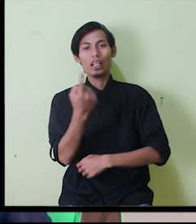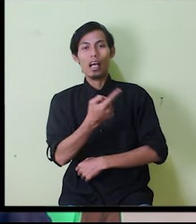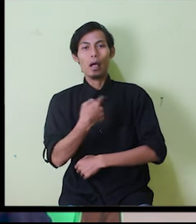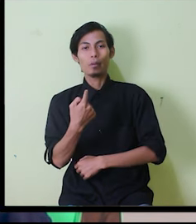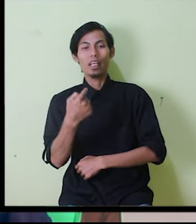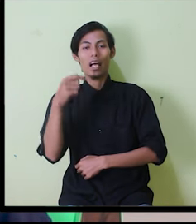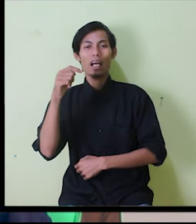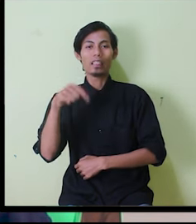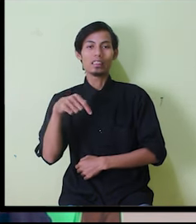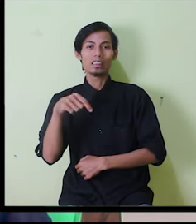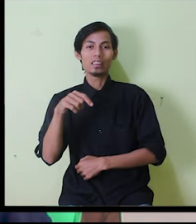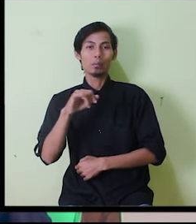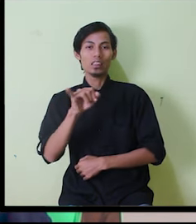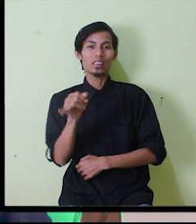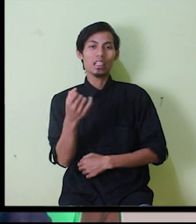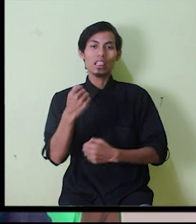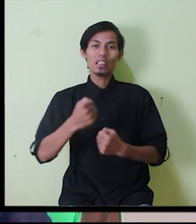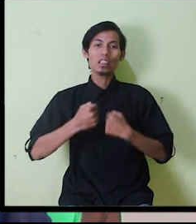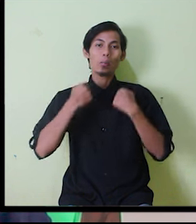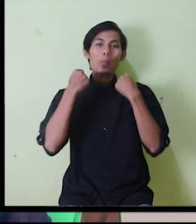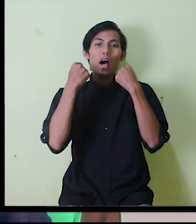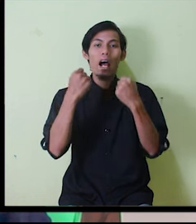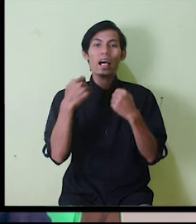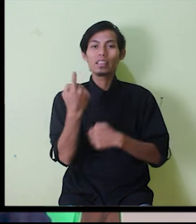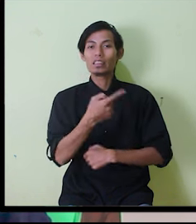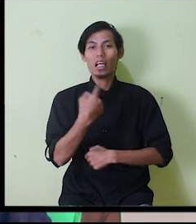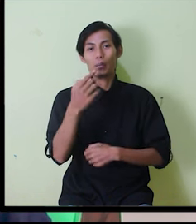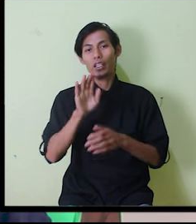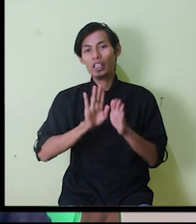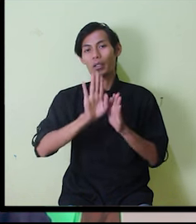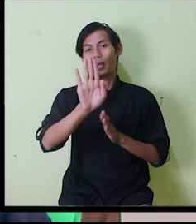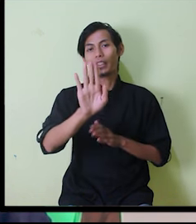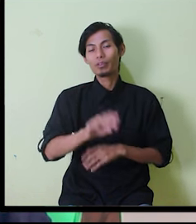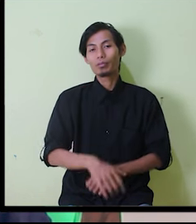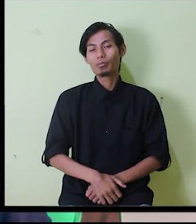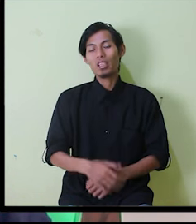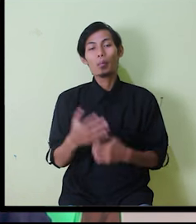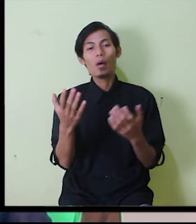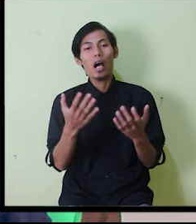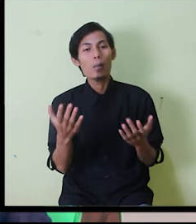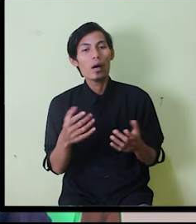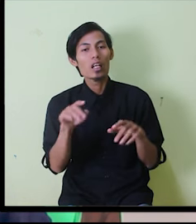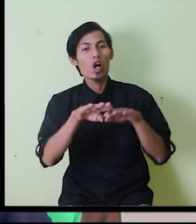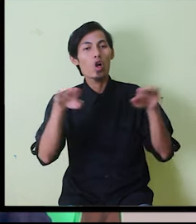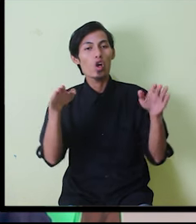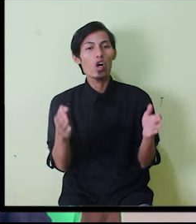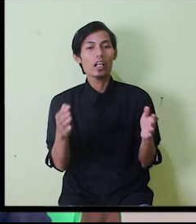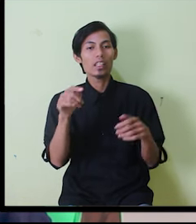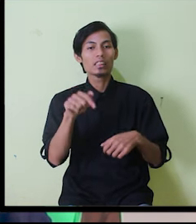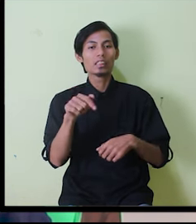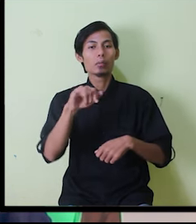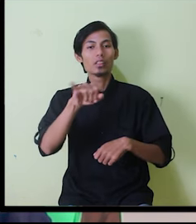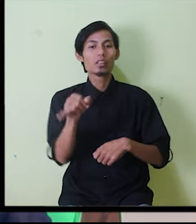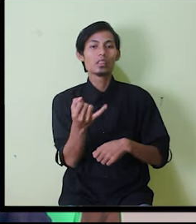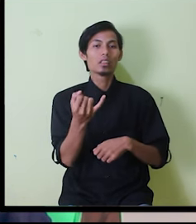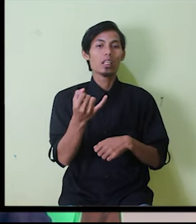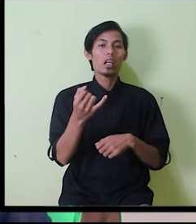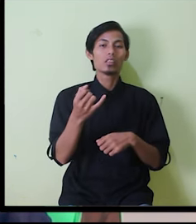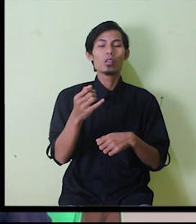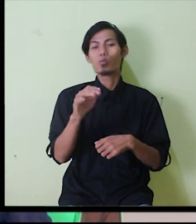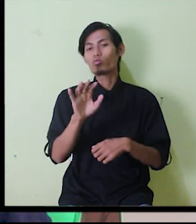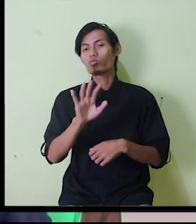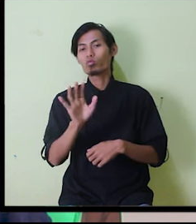kami dan ini akan menjadi semangat kami nanti ke depan bagaimana ee loket ini ee menjadi